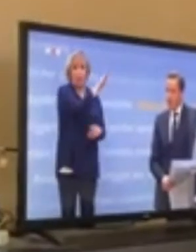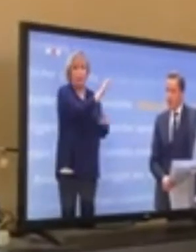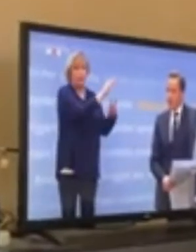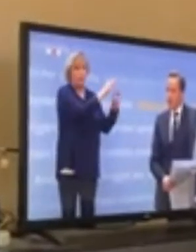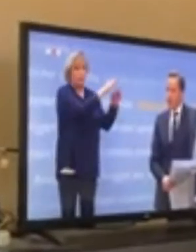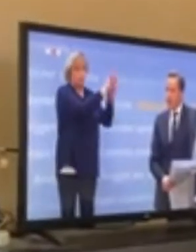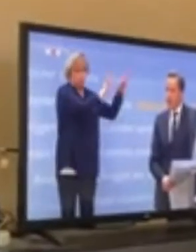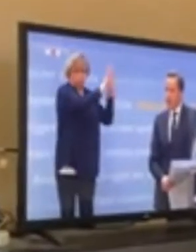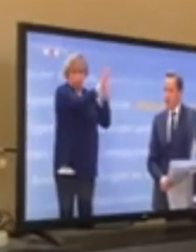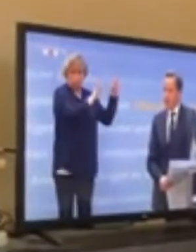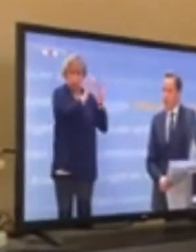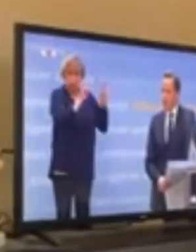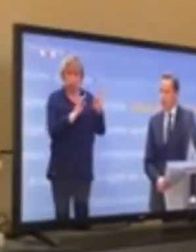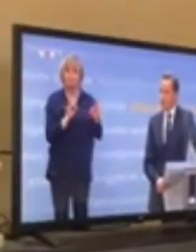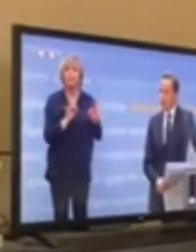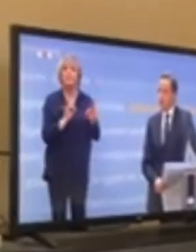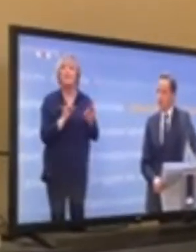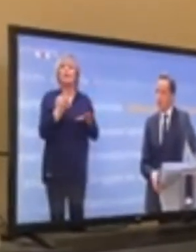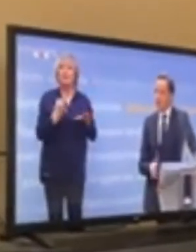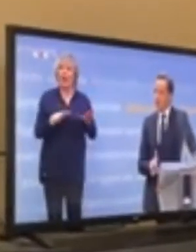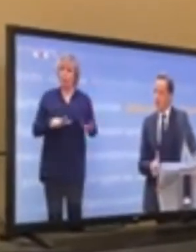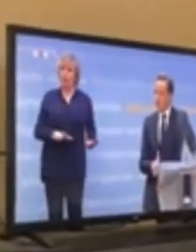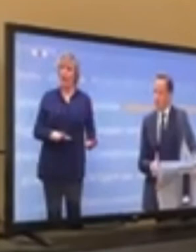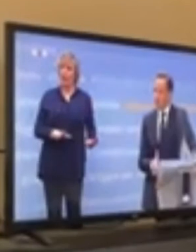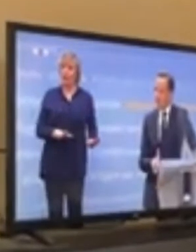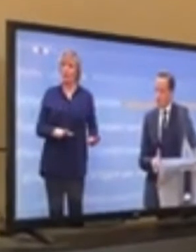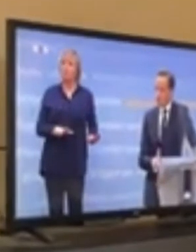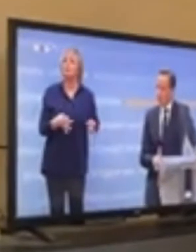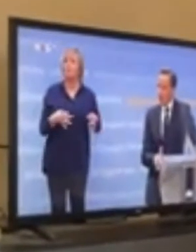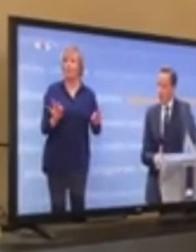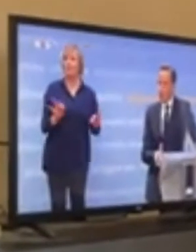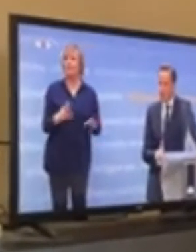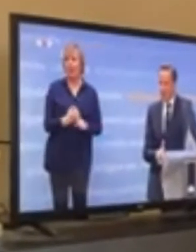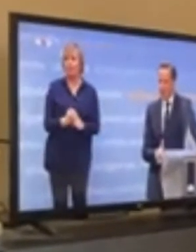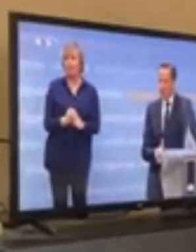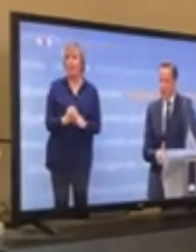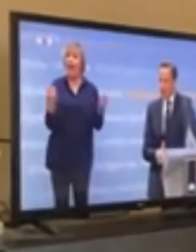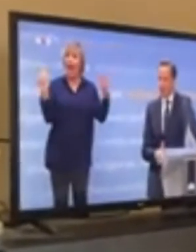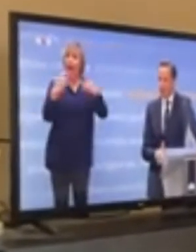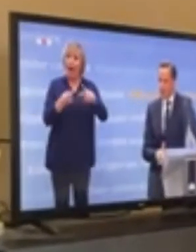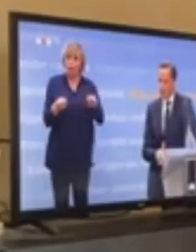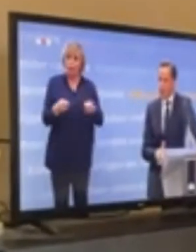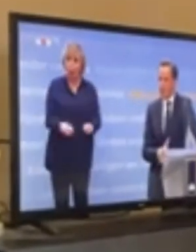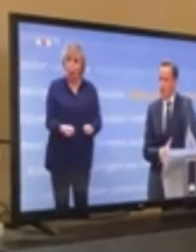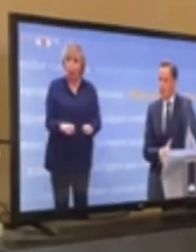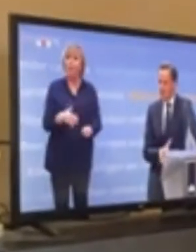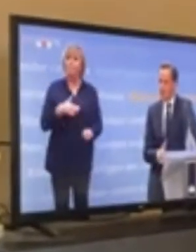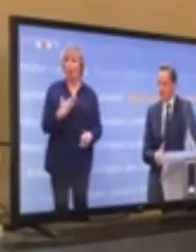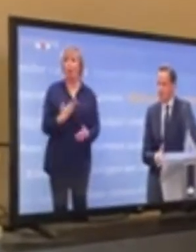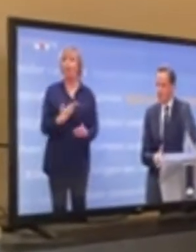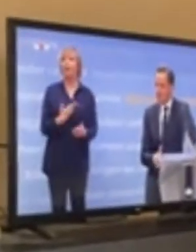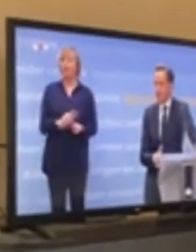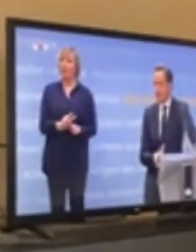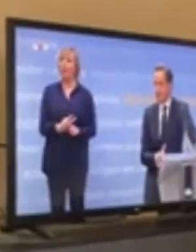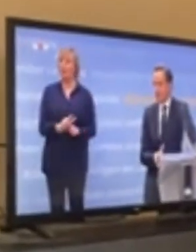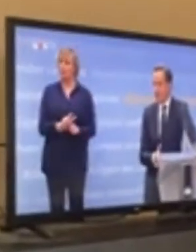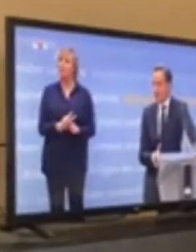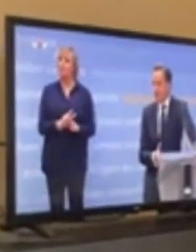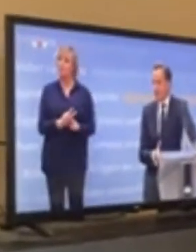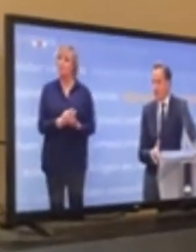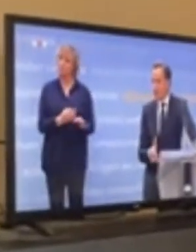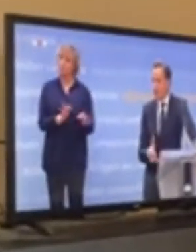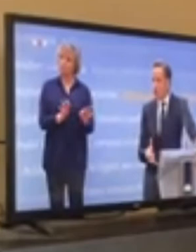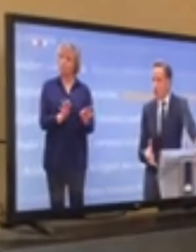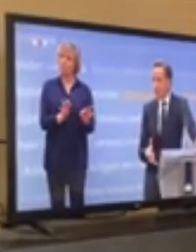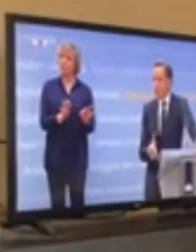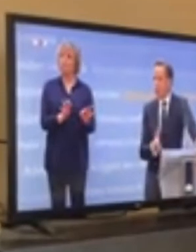wel degelijk dat stay-at-home orders dat die effect hebben. En dus ook zo'n avondklok, je mag daar echt effect van verwachten. En welk effect dan? Nou, het OMT zegt